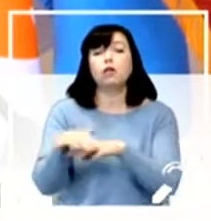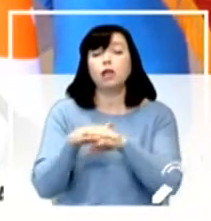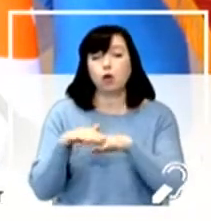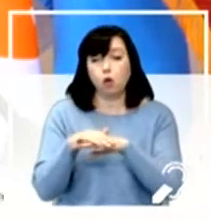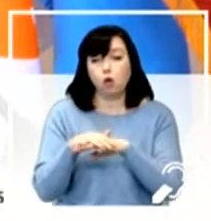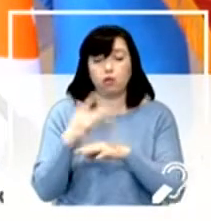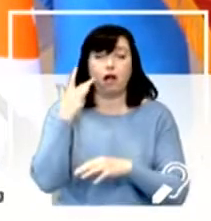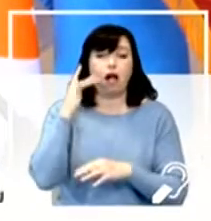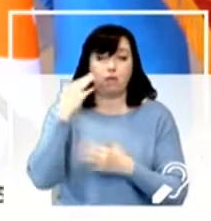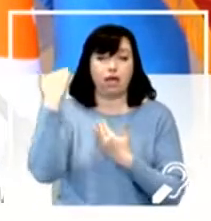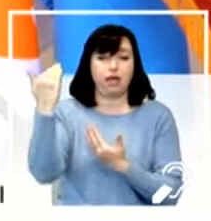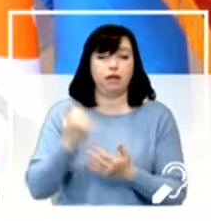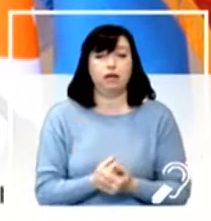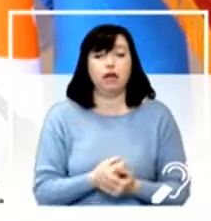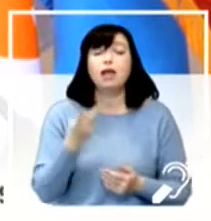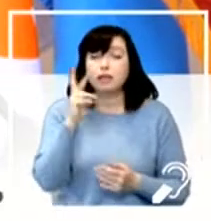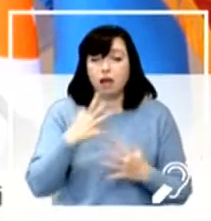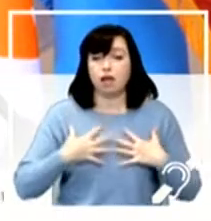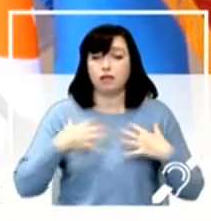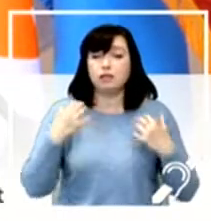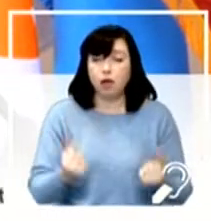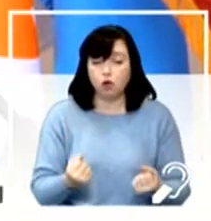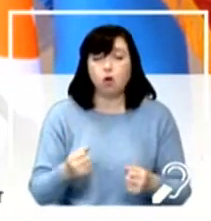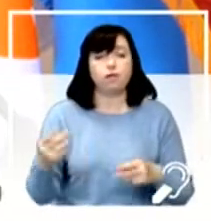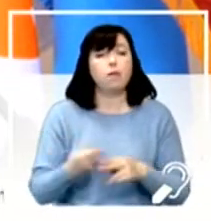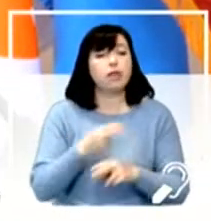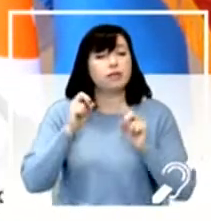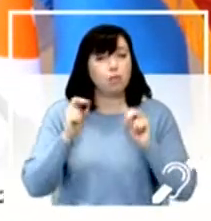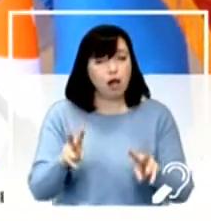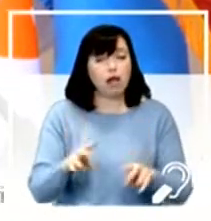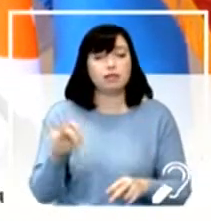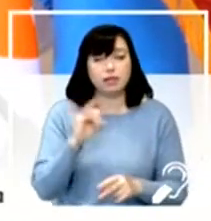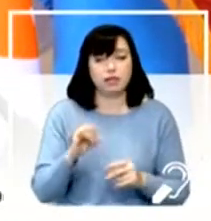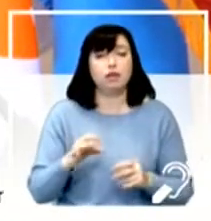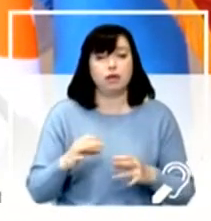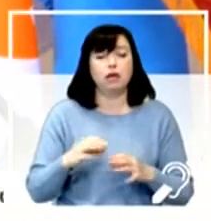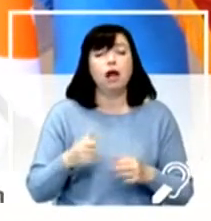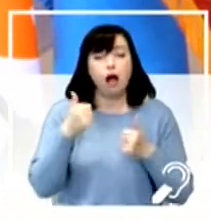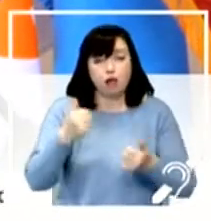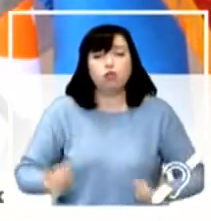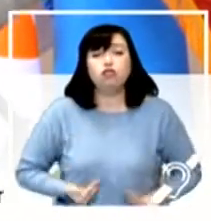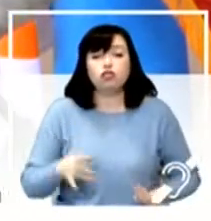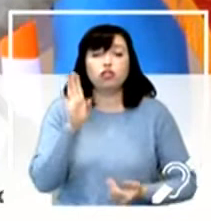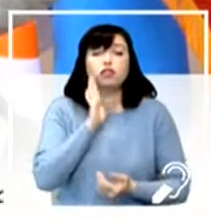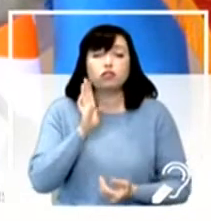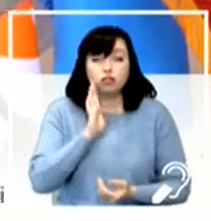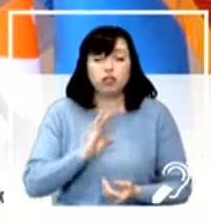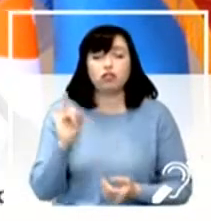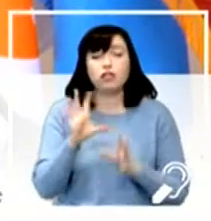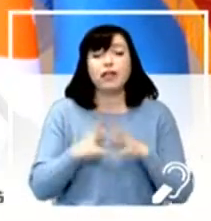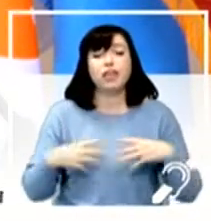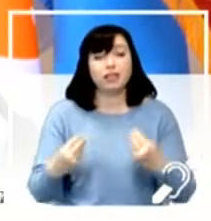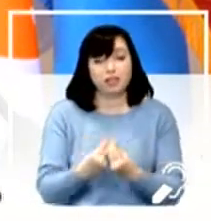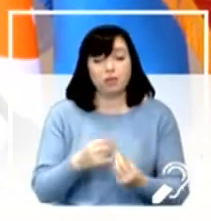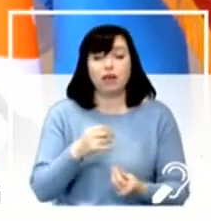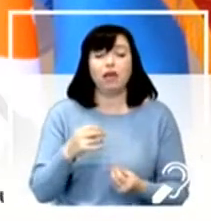poporului american în sănătatea, siguranța și bunăstarea femeilor și familiilor